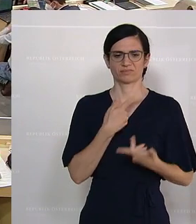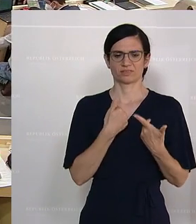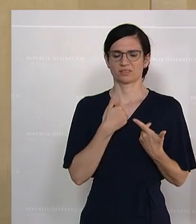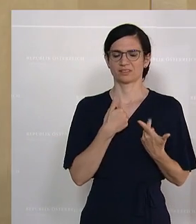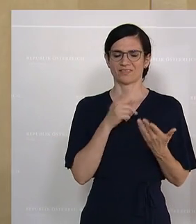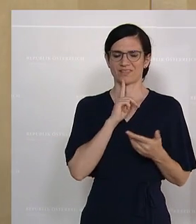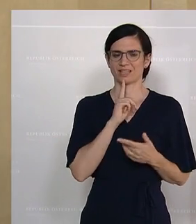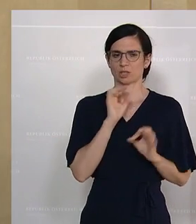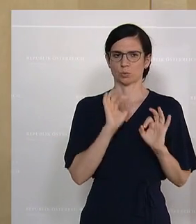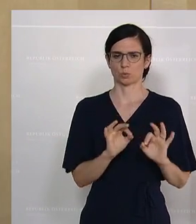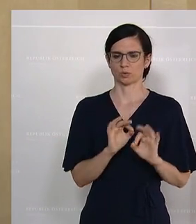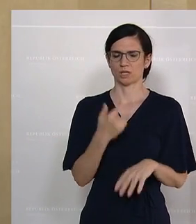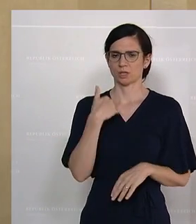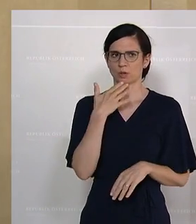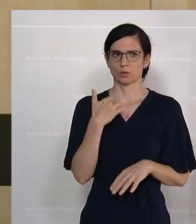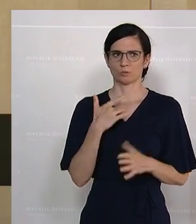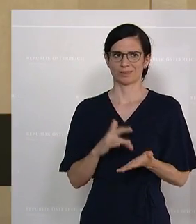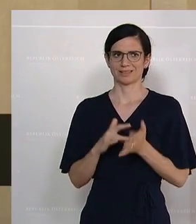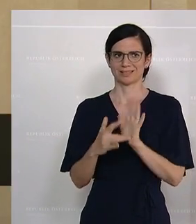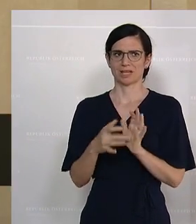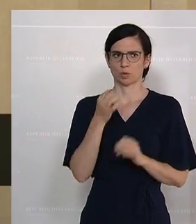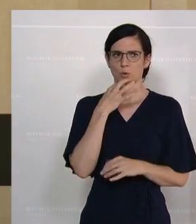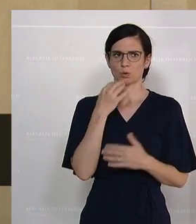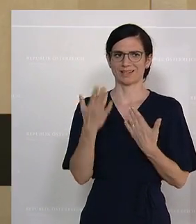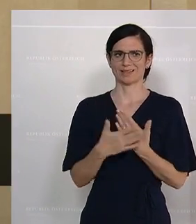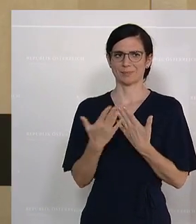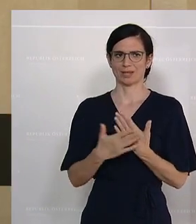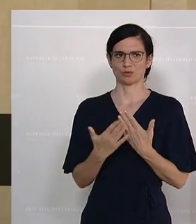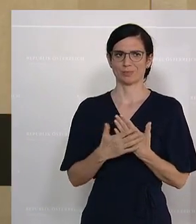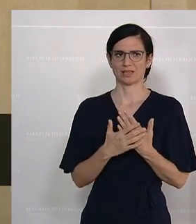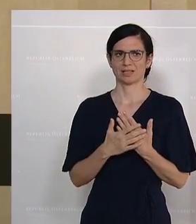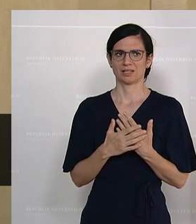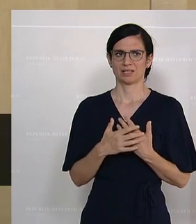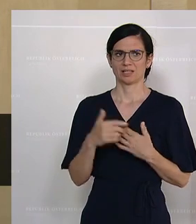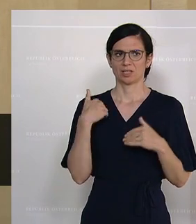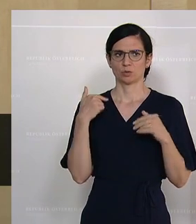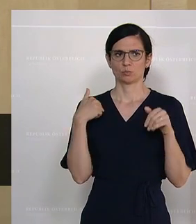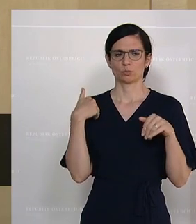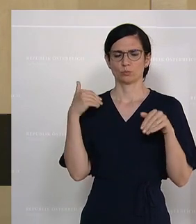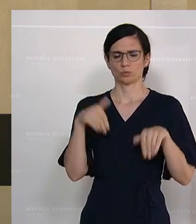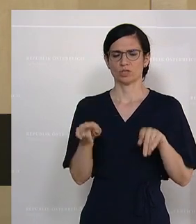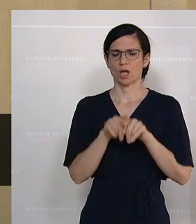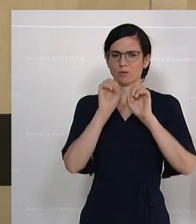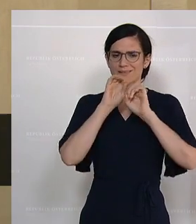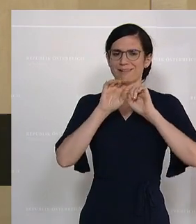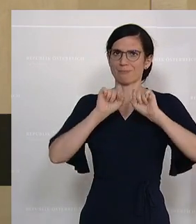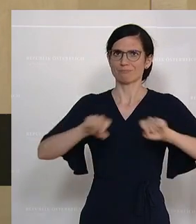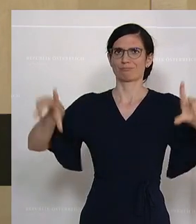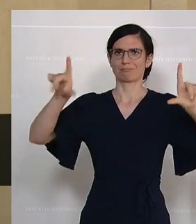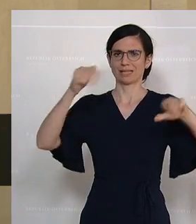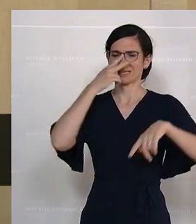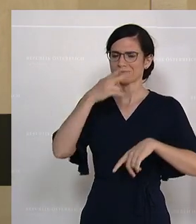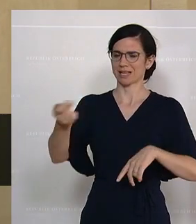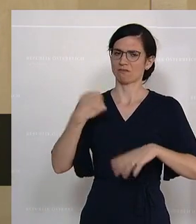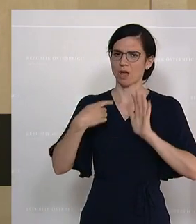deutlich machen entlang von konkreten beispielen weil ich schon meine man muss auch die dimension klar machen weil oft der eindruck erweckt